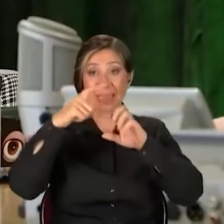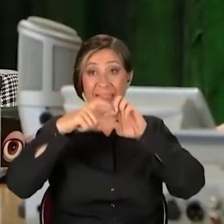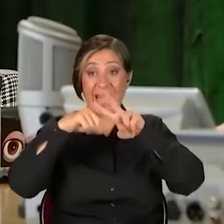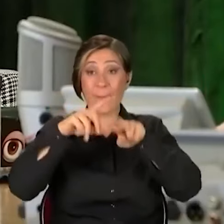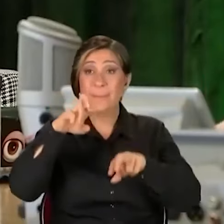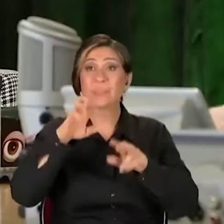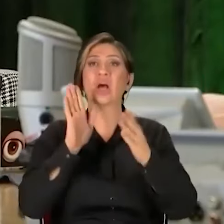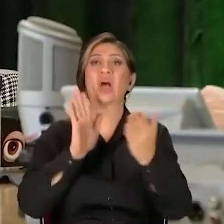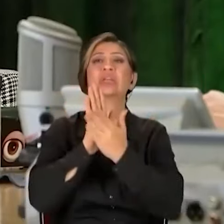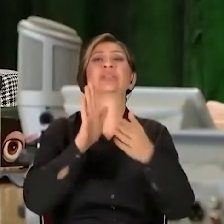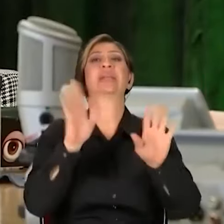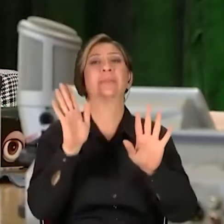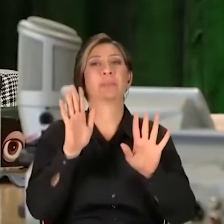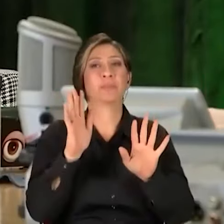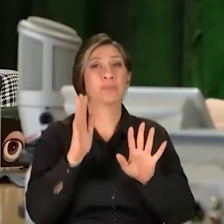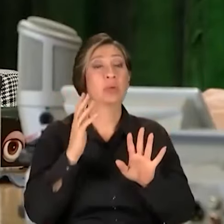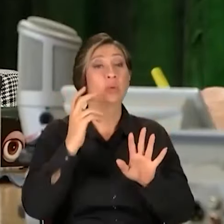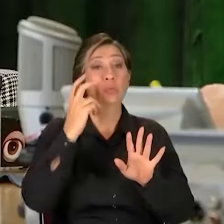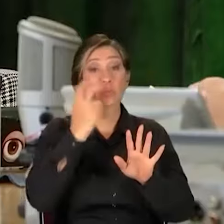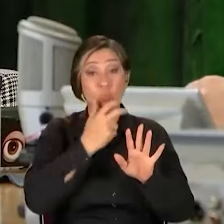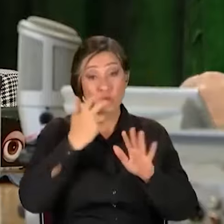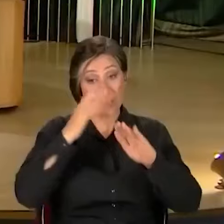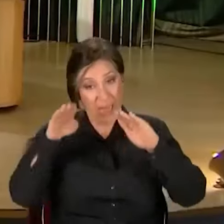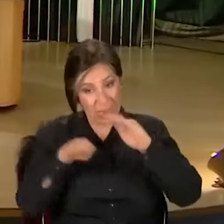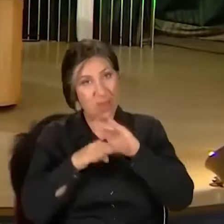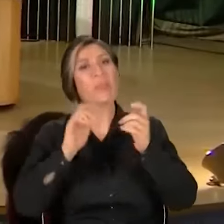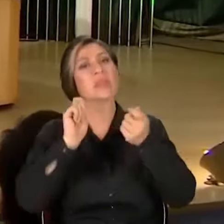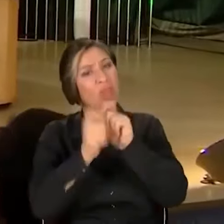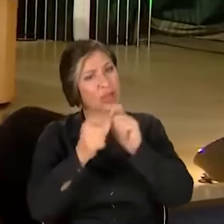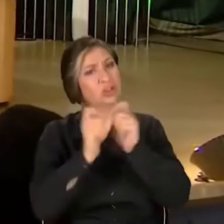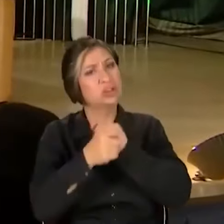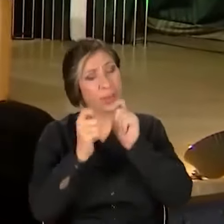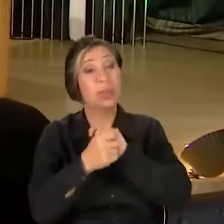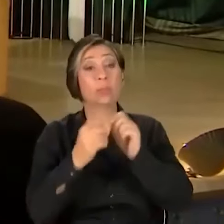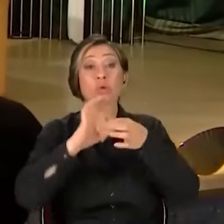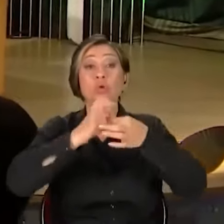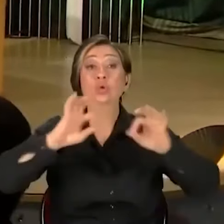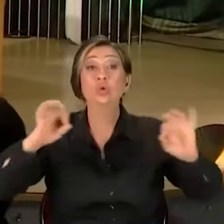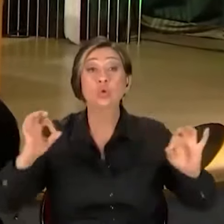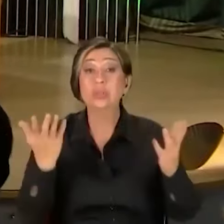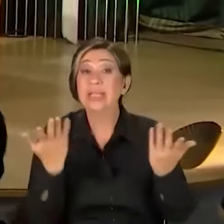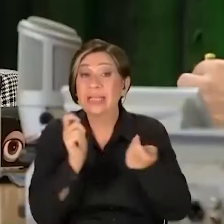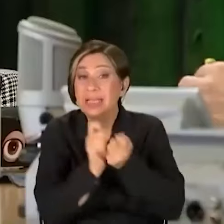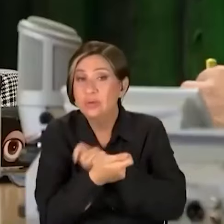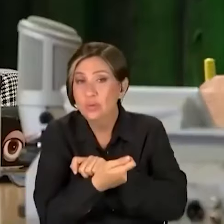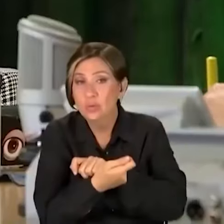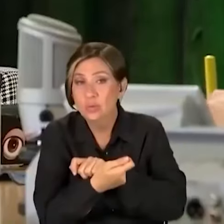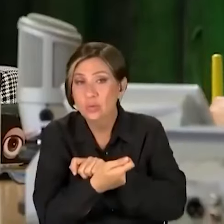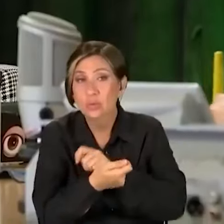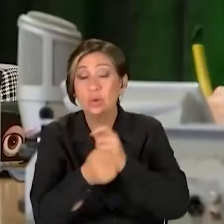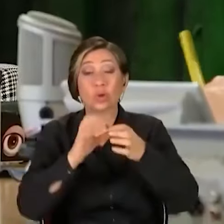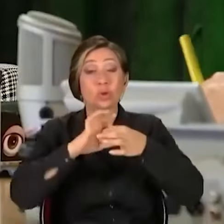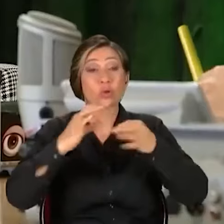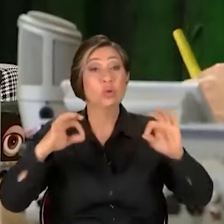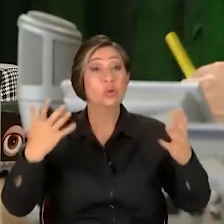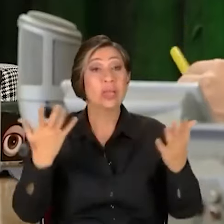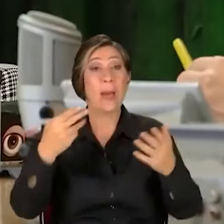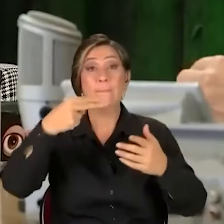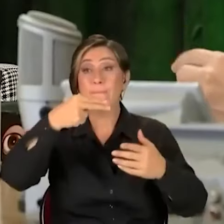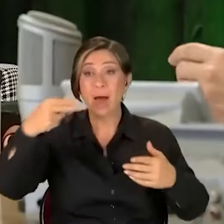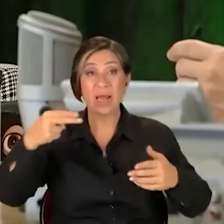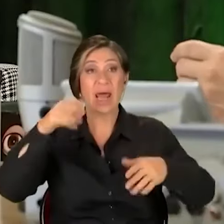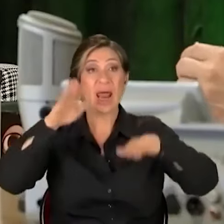değilim. Müzikal altyapı tabii ki de değişebilir. Abi sözü niye değiştiriyorsunuz? Söz niye